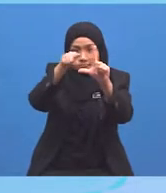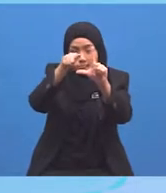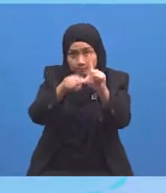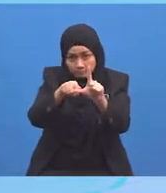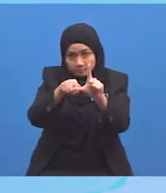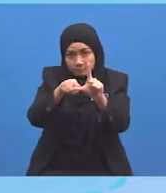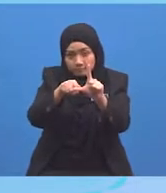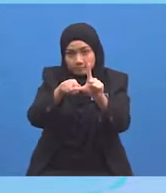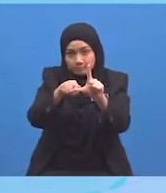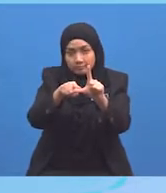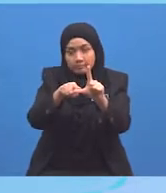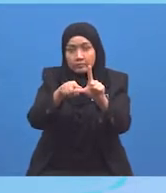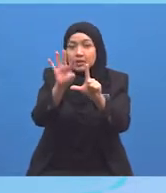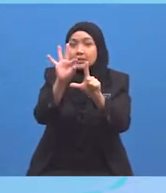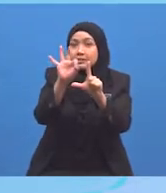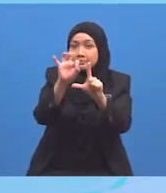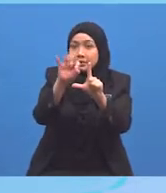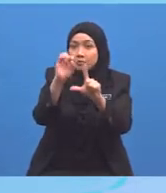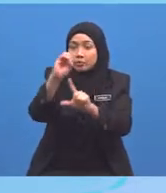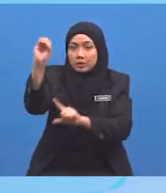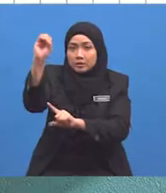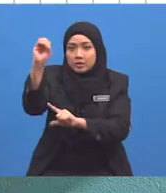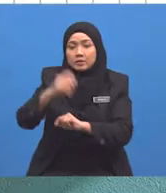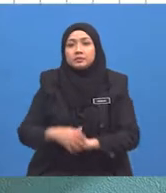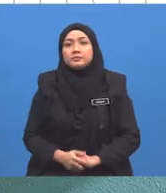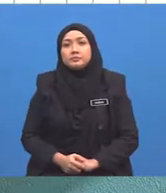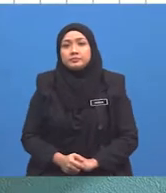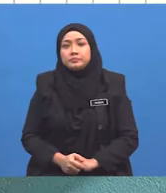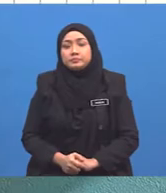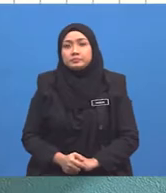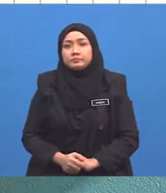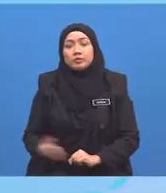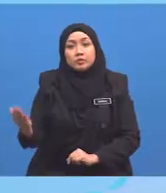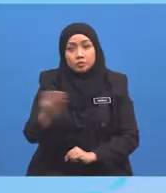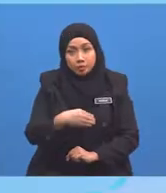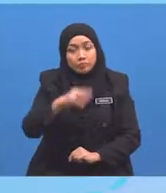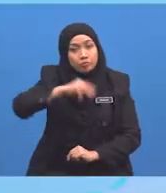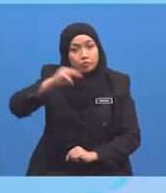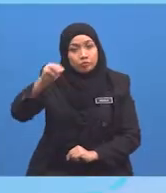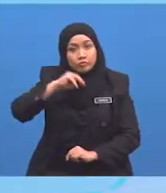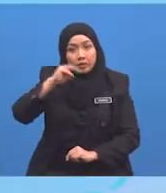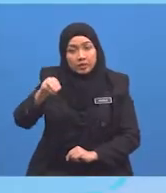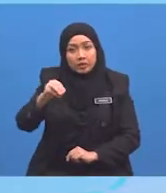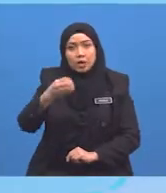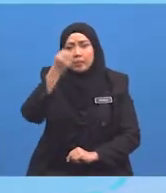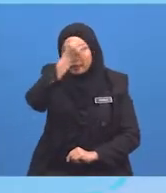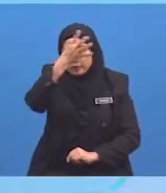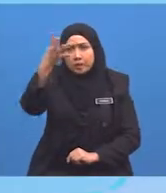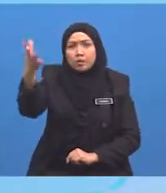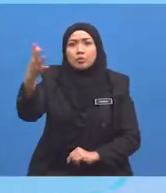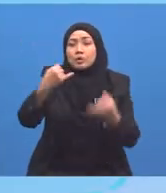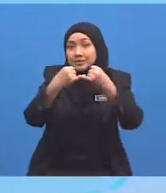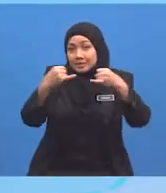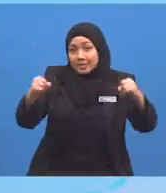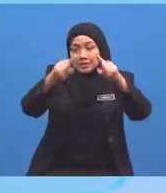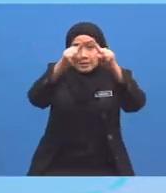iaitu sudut 90 darjah. Ayuh murid-murid, cuba nyatakan jenis